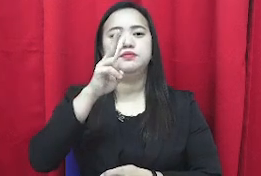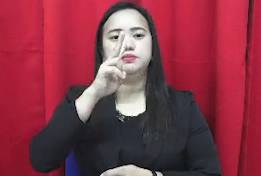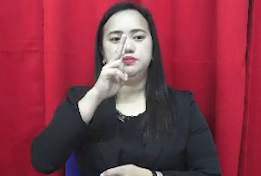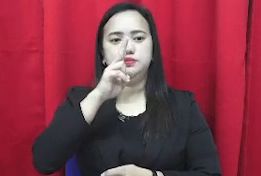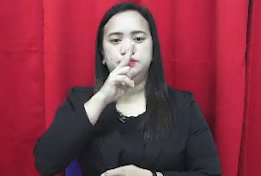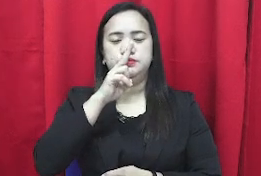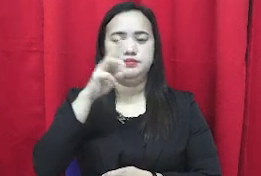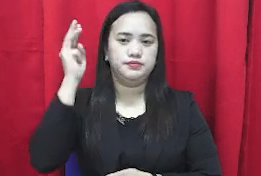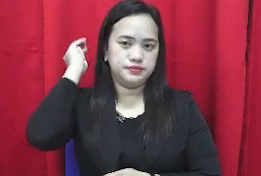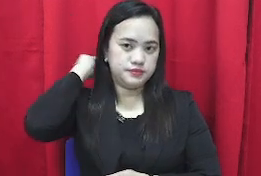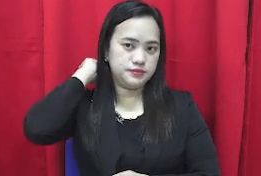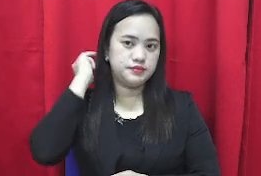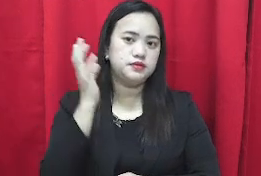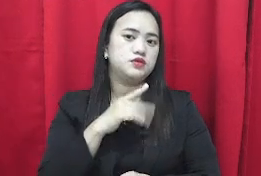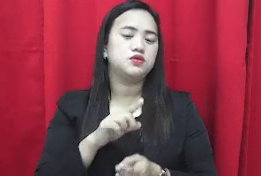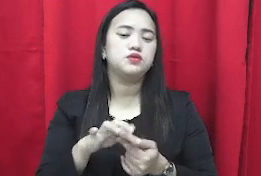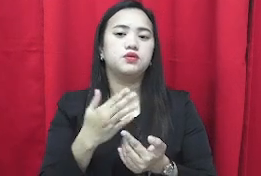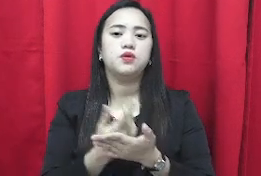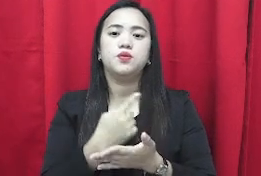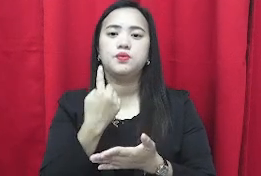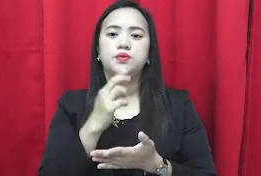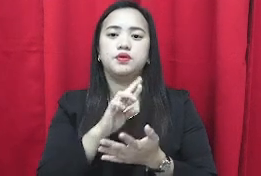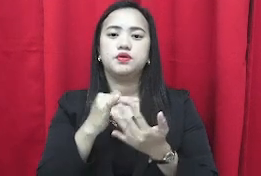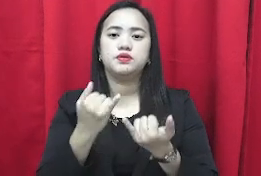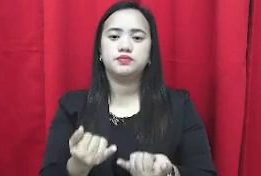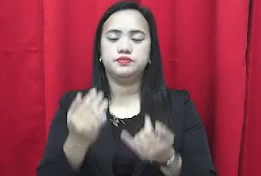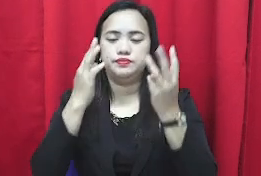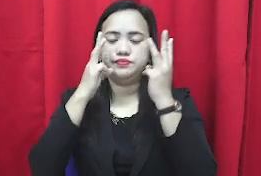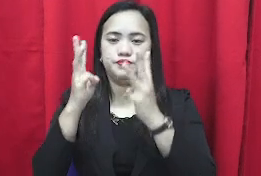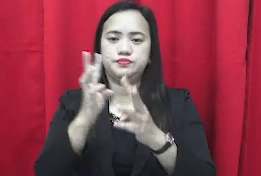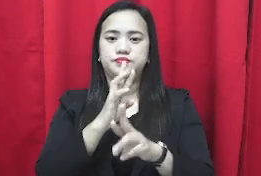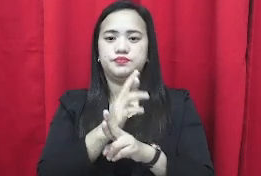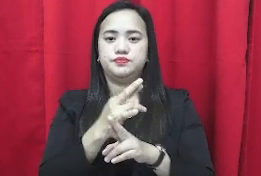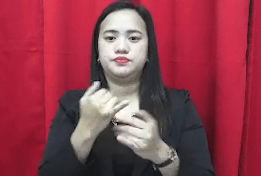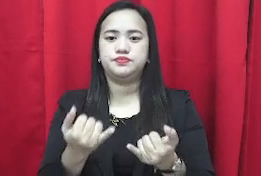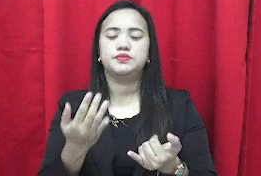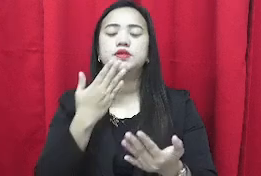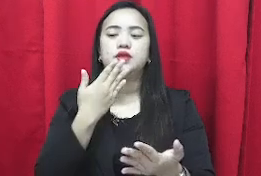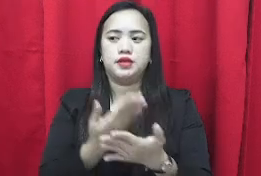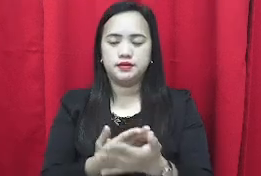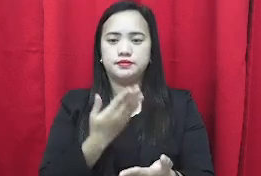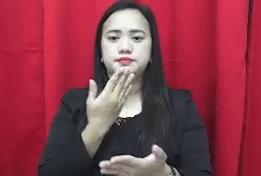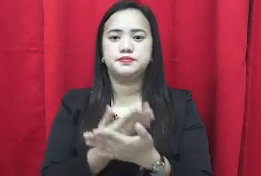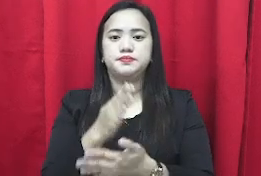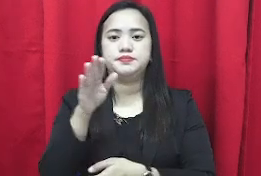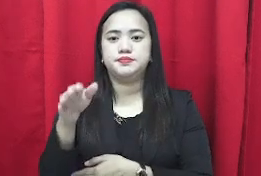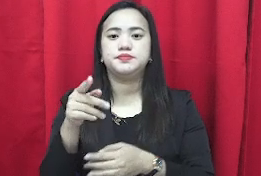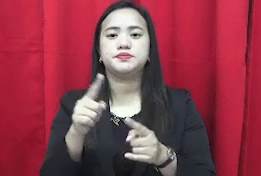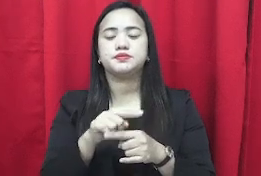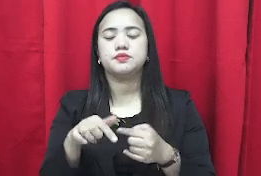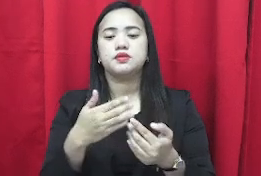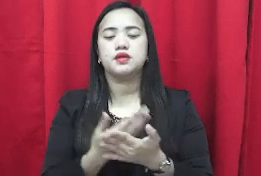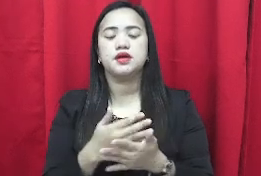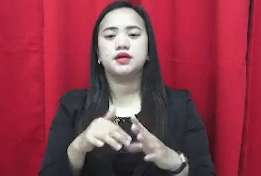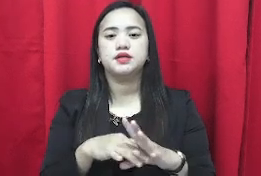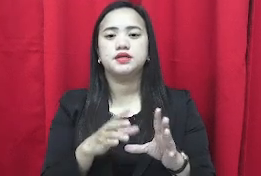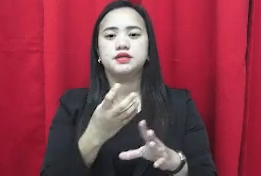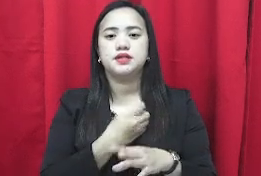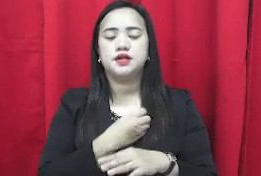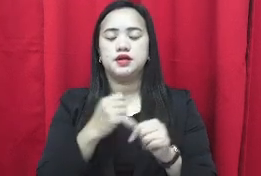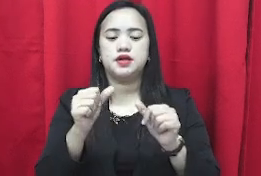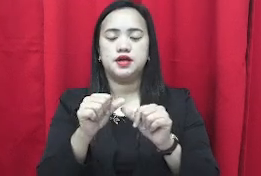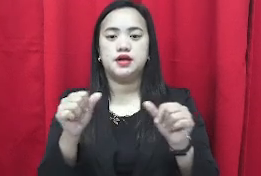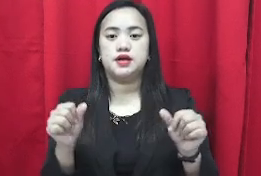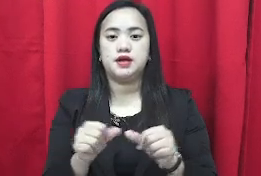lahat ng mga nakatutok sa atin sa araw na ito magandang magandang tanghali po at sa aming area sa Makati Central